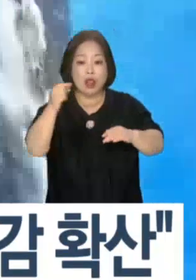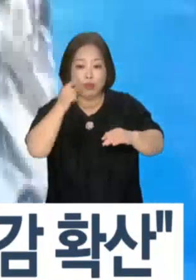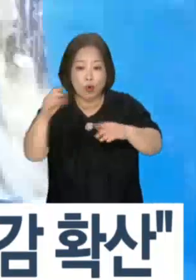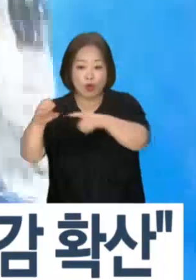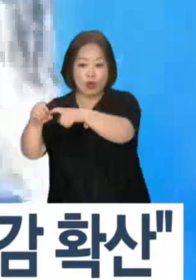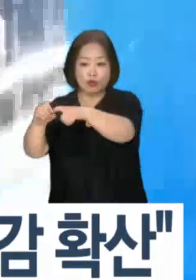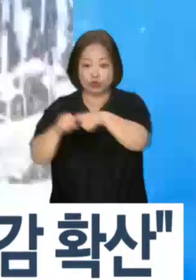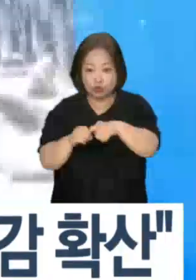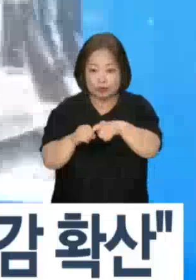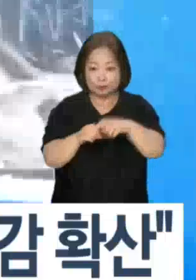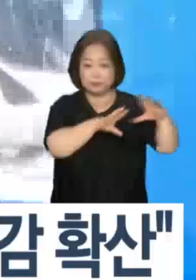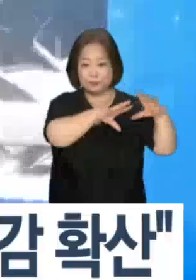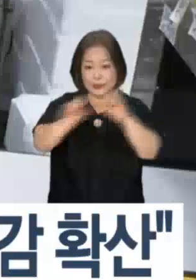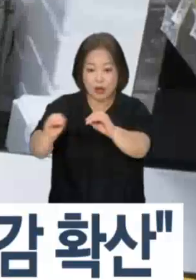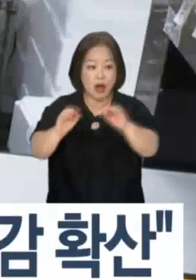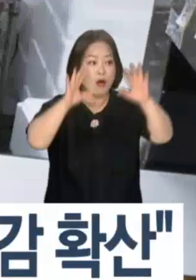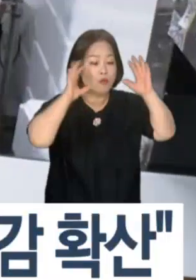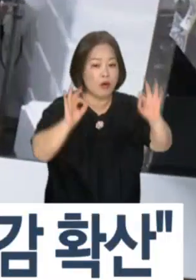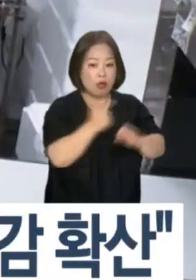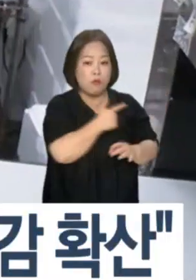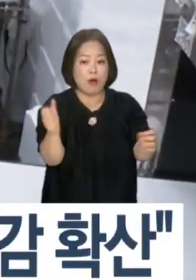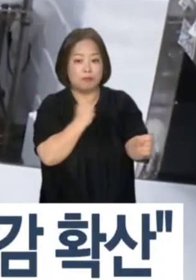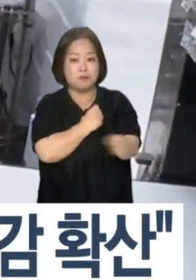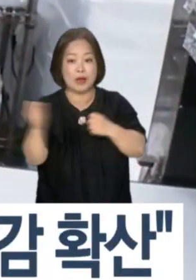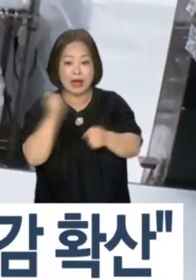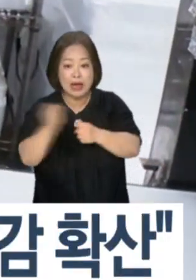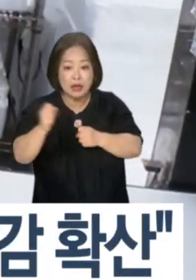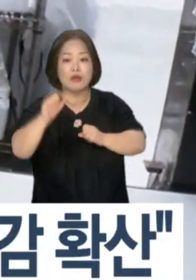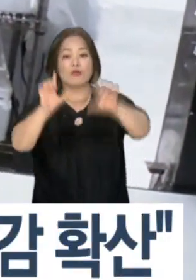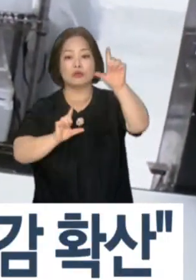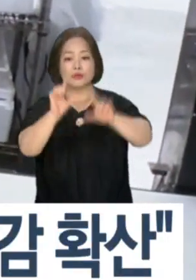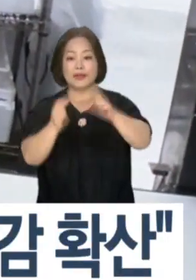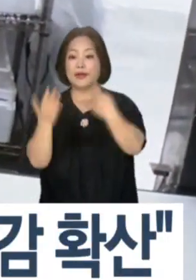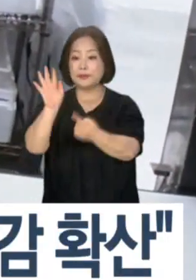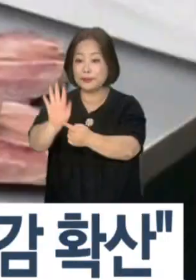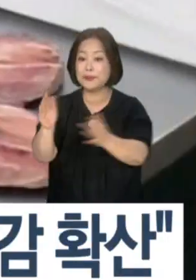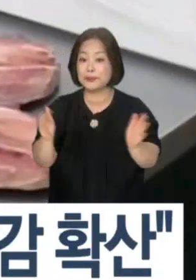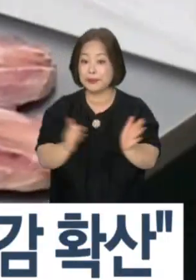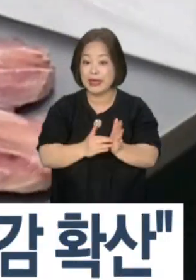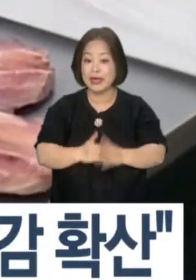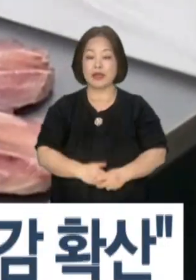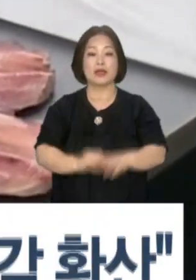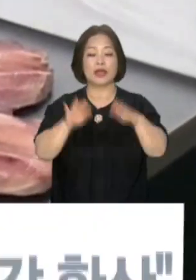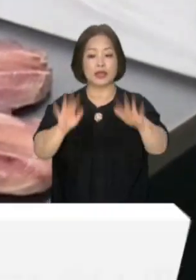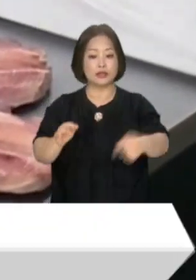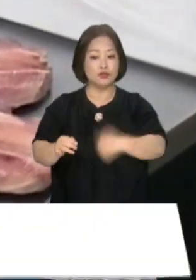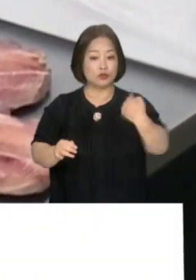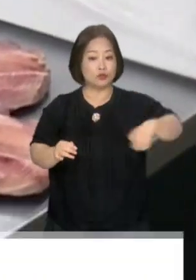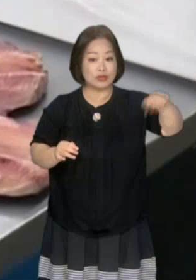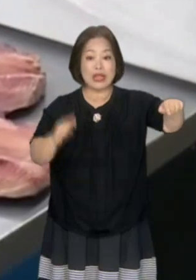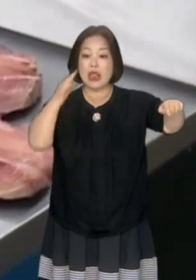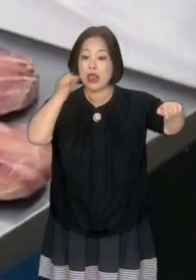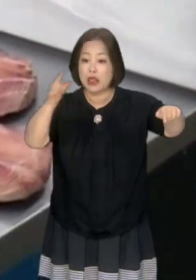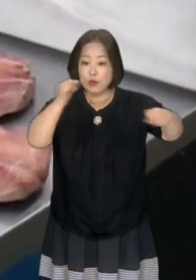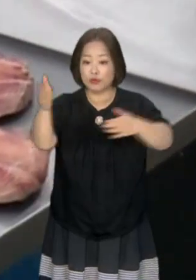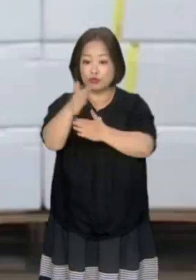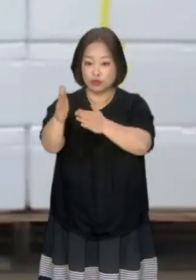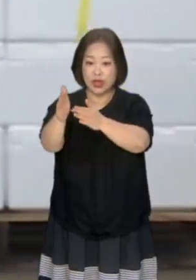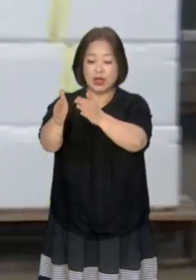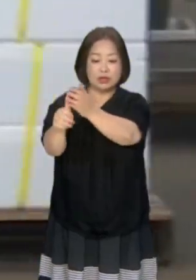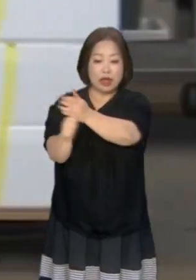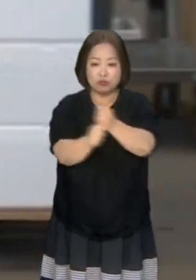외의 강한 반응이라며 당혹해하고 있다고 아사히 신문은 전했습니다. 중국이 일본산 수산물의